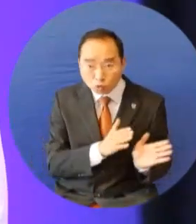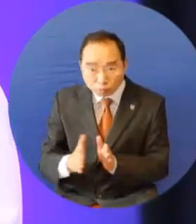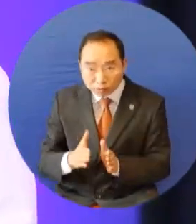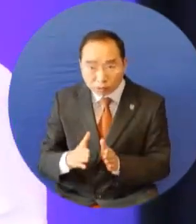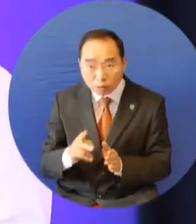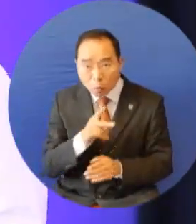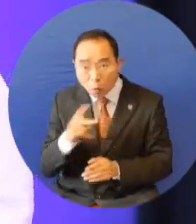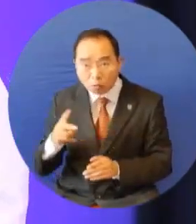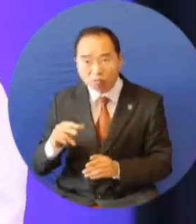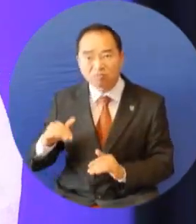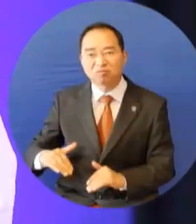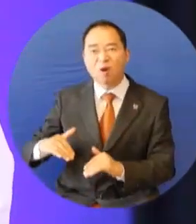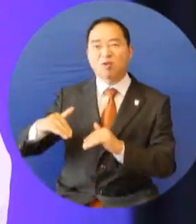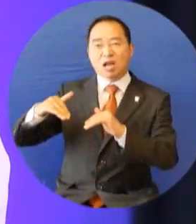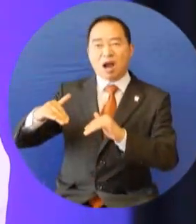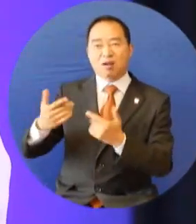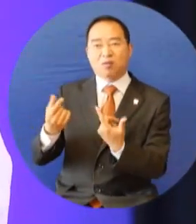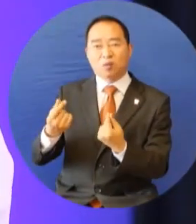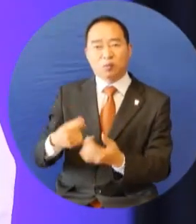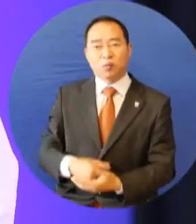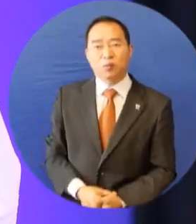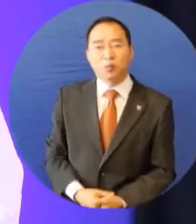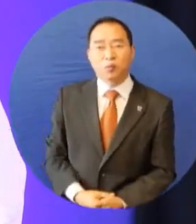하면은 그만큼 성장되어 있다.